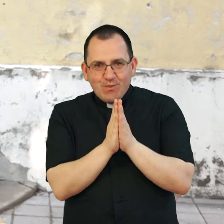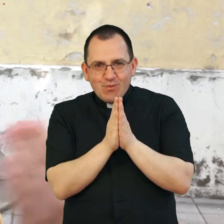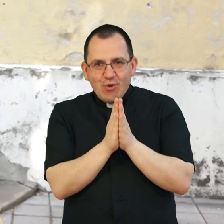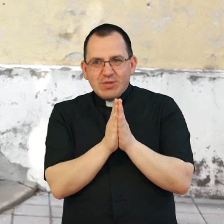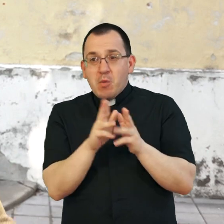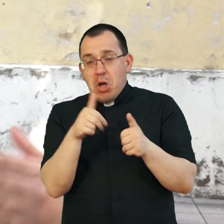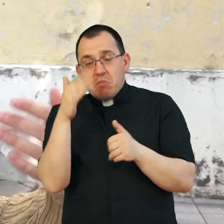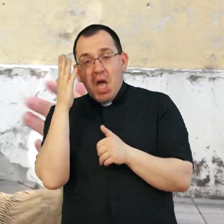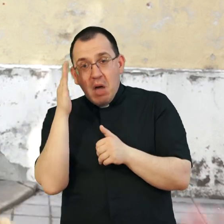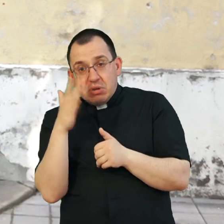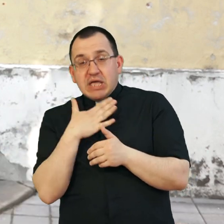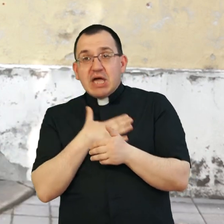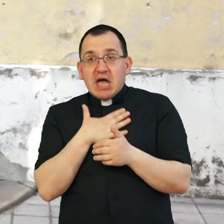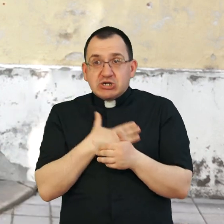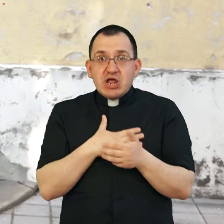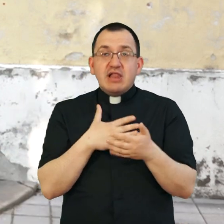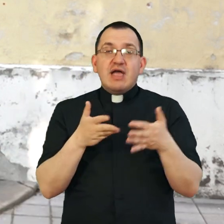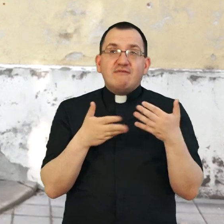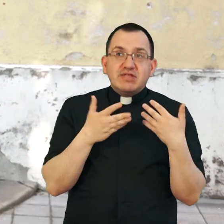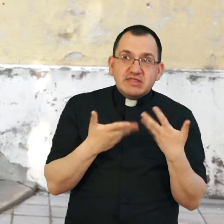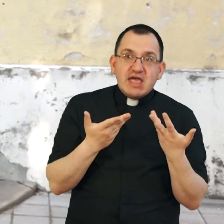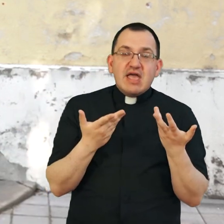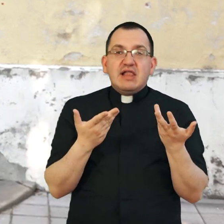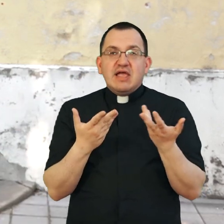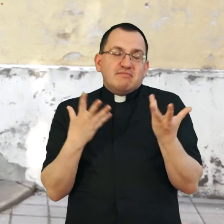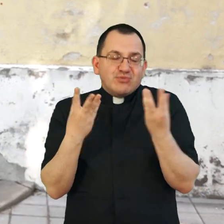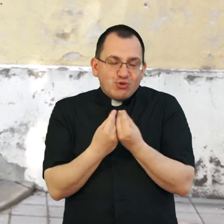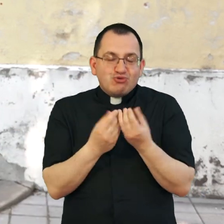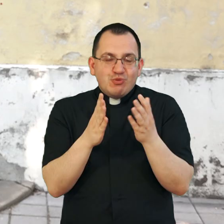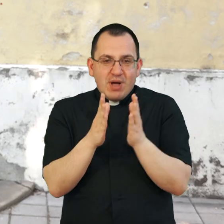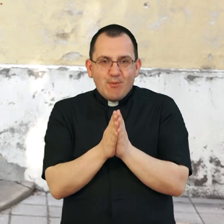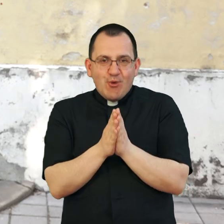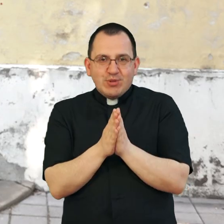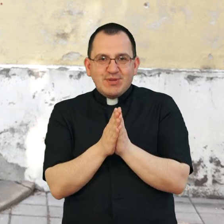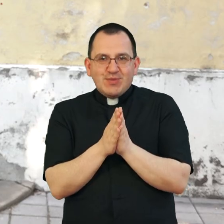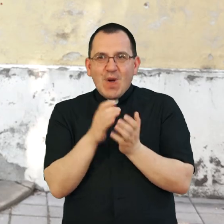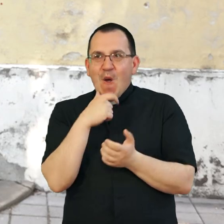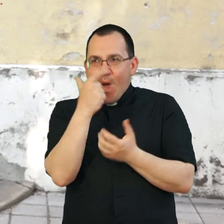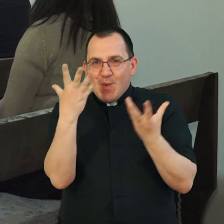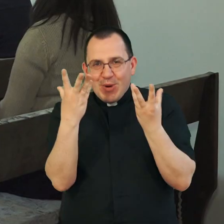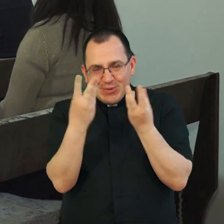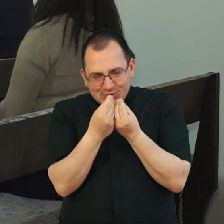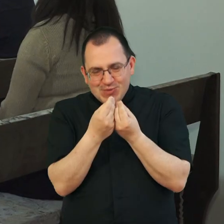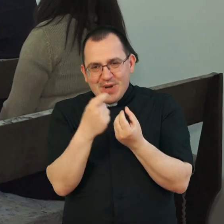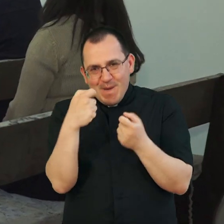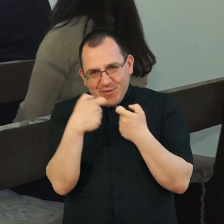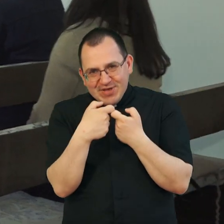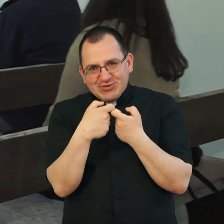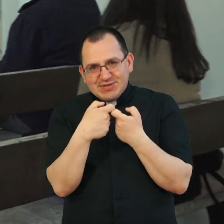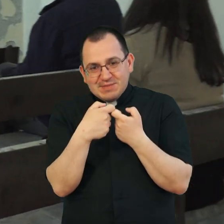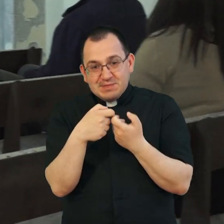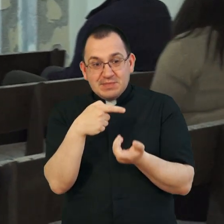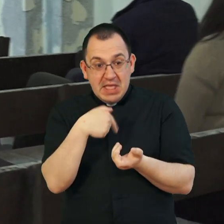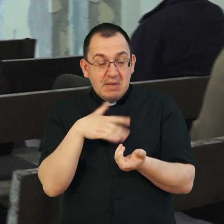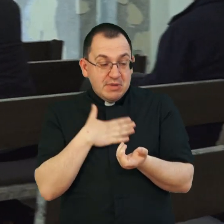brigama, željama, veseljem. Eto, zapravo, gospodin gospodin sve nas zajedno povezuje. Voljeli bismo je da